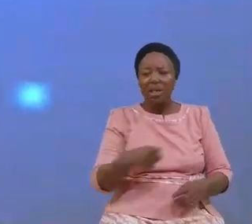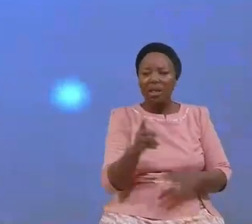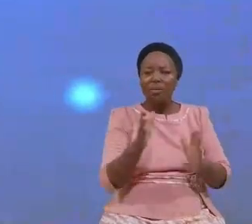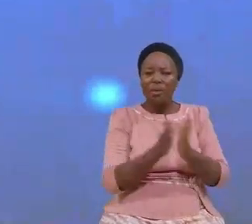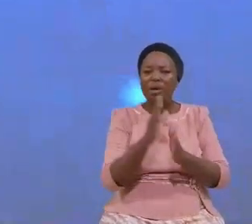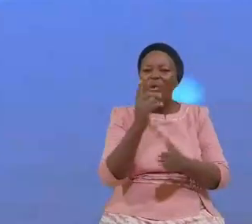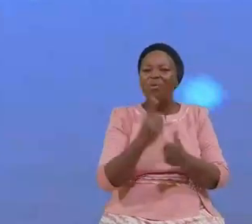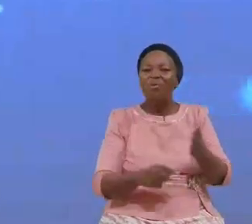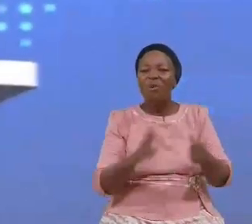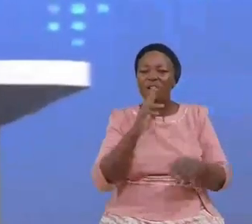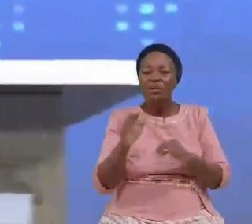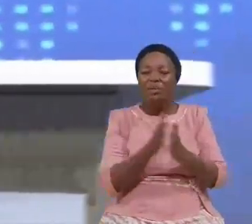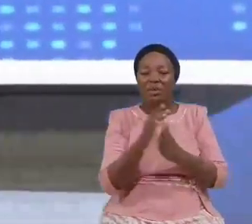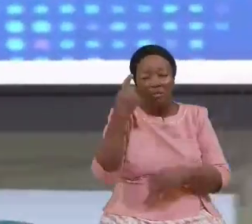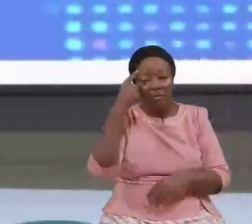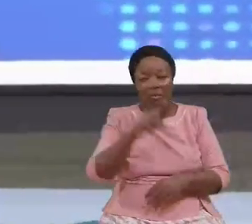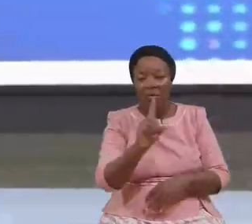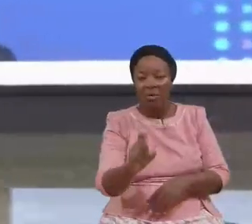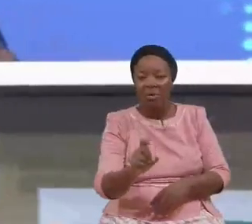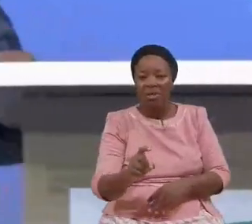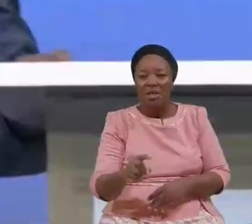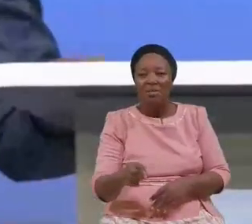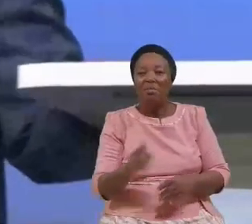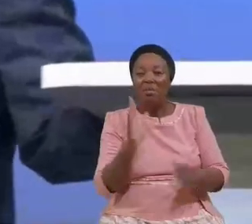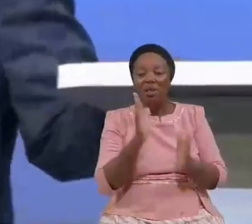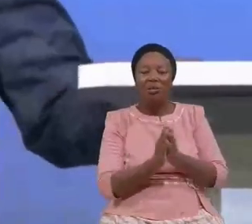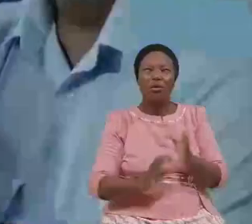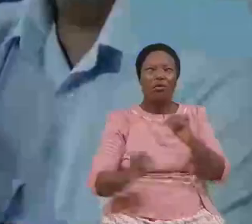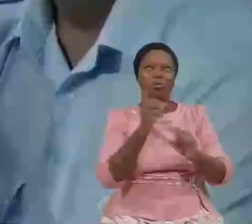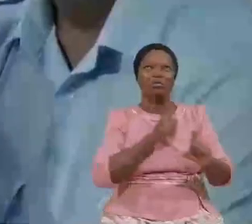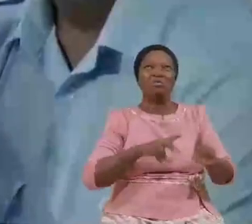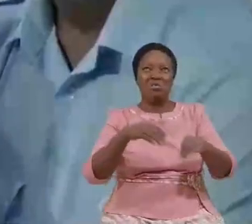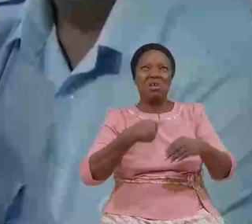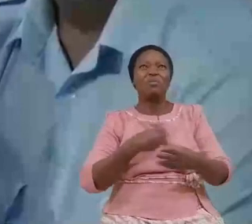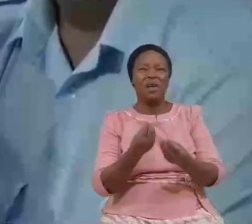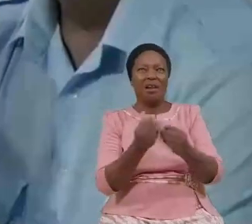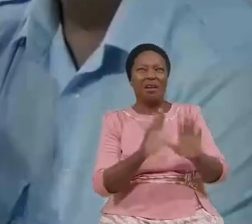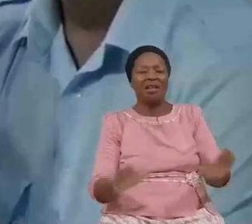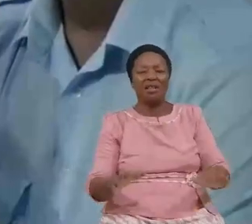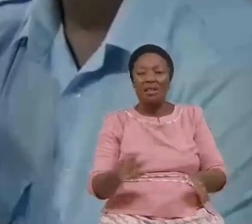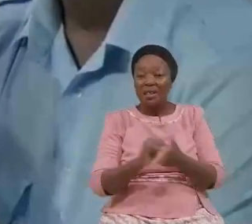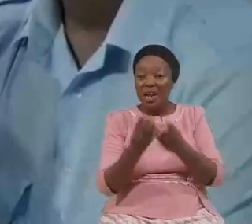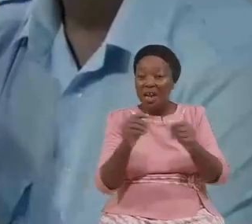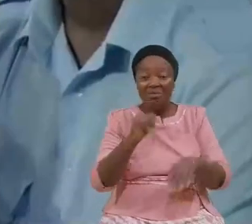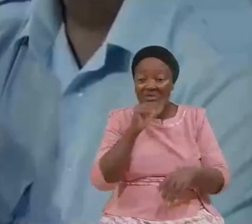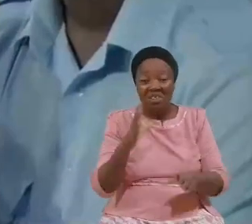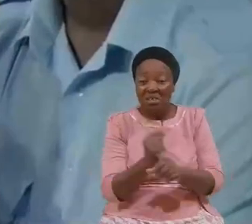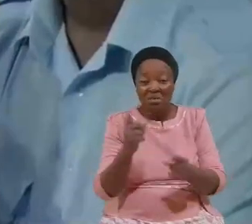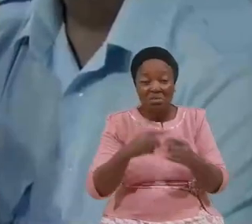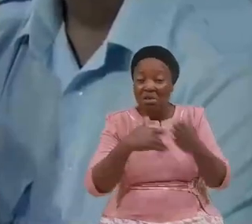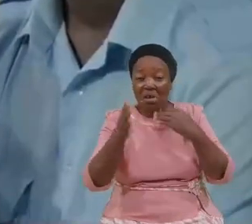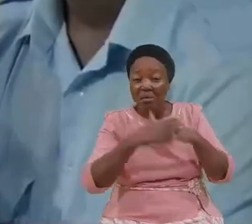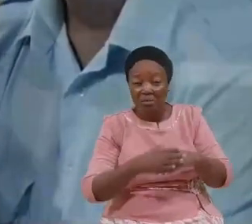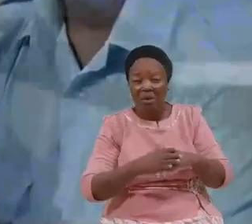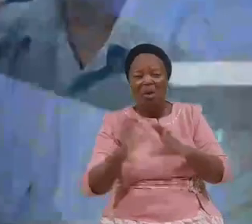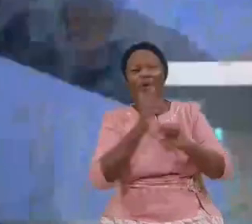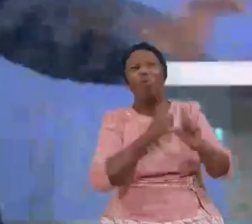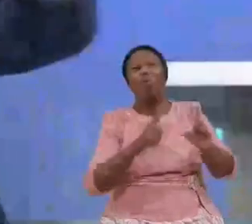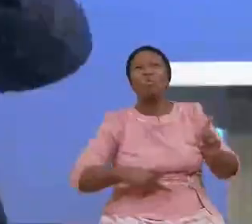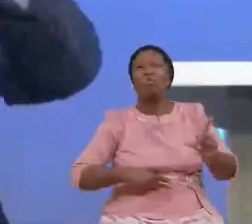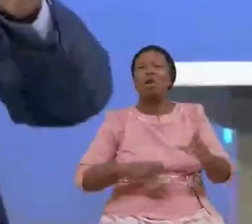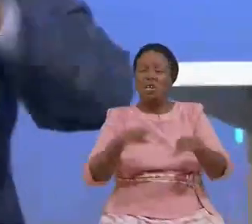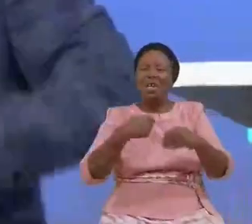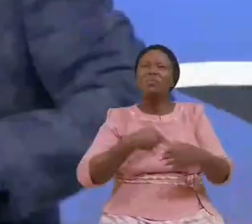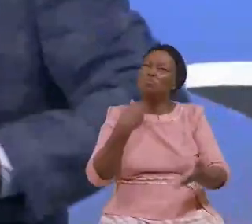Seigneur donne moi d'une parcelle la parcelle ne t'amènera pas au ciel au seigneur donne-moi de l'argent